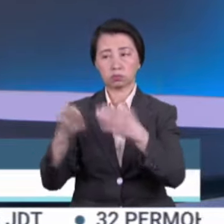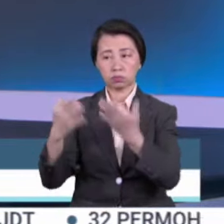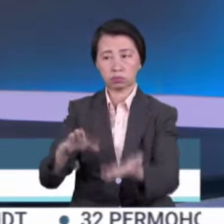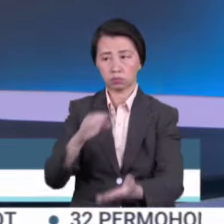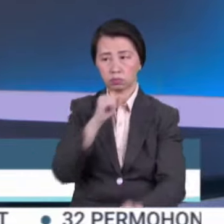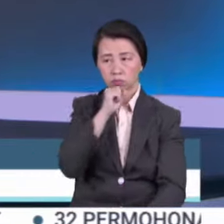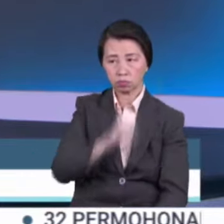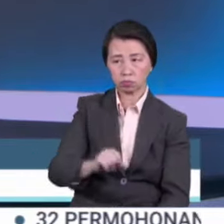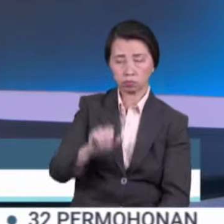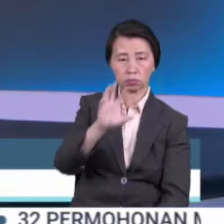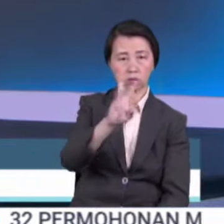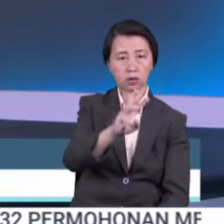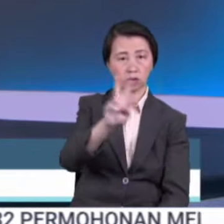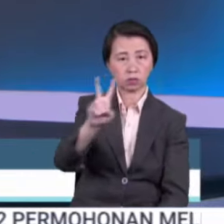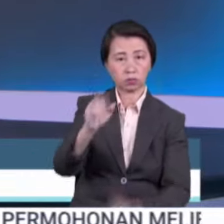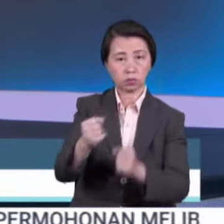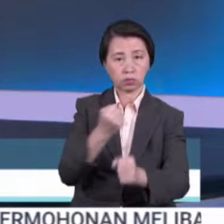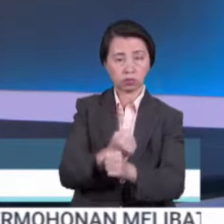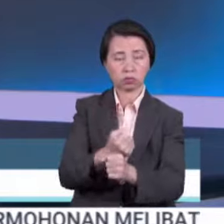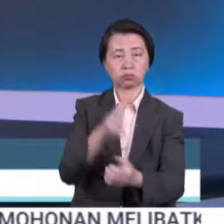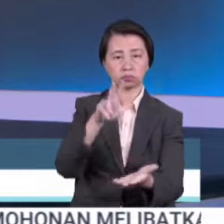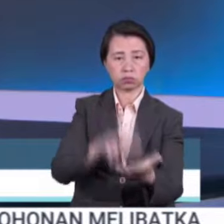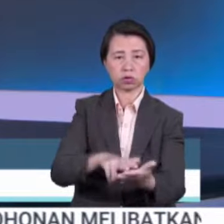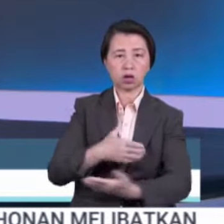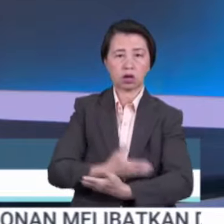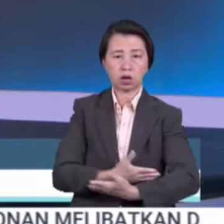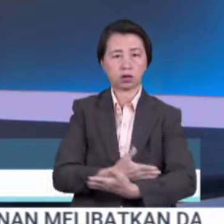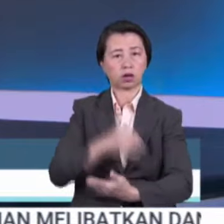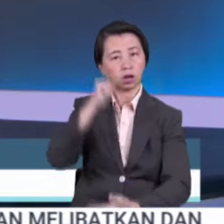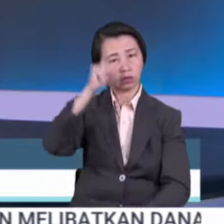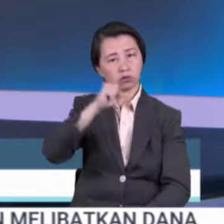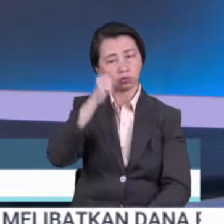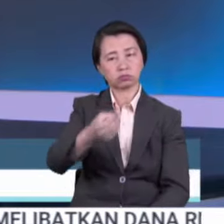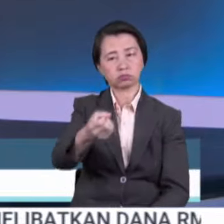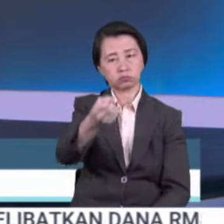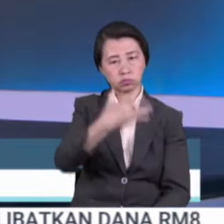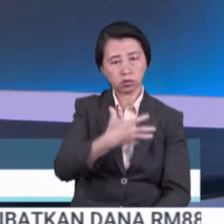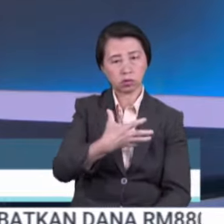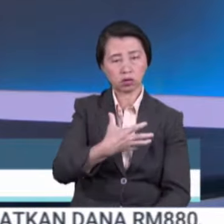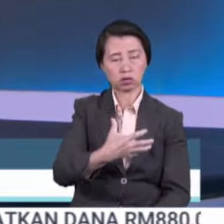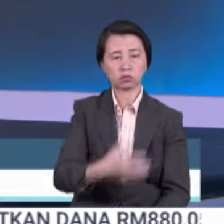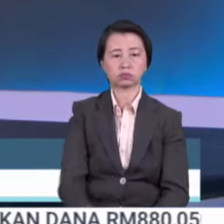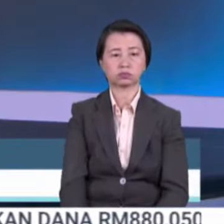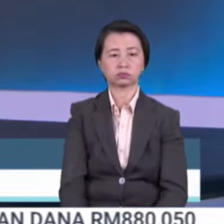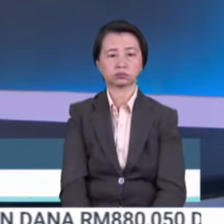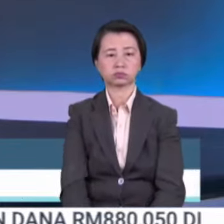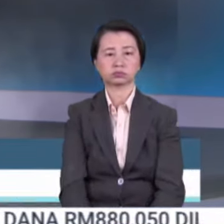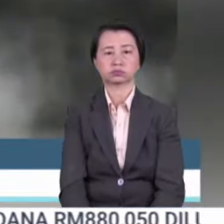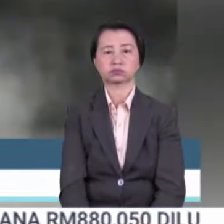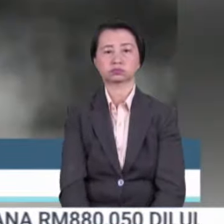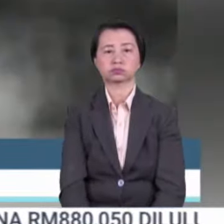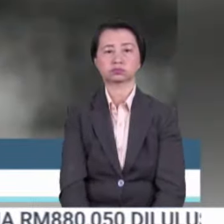berusia 62 tahun itu disahkan oleh anak saudara Allahyarham, pelakon Iman Zulkarnain.